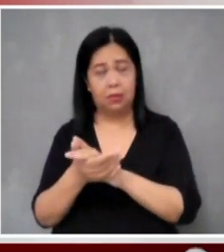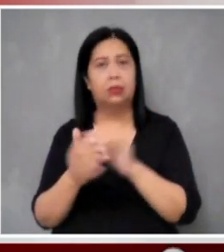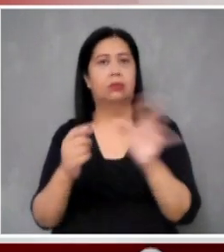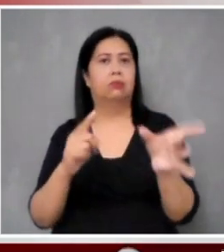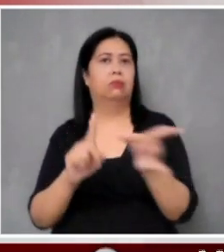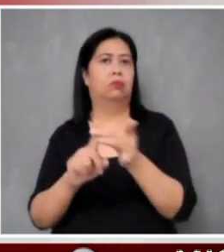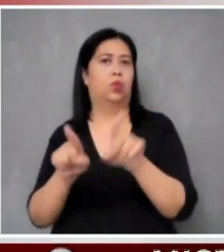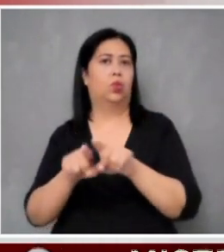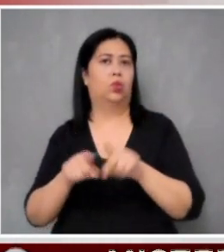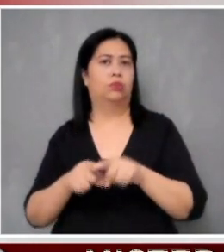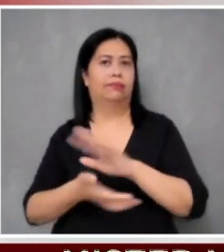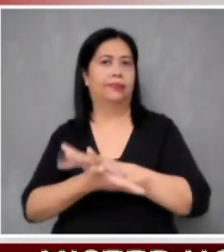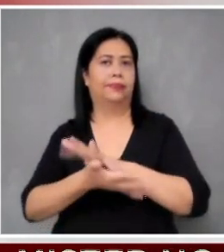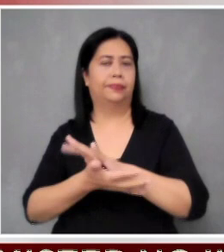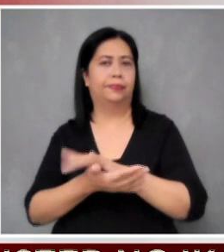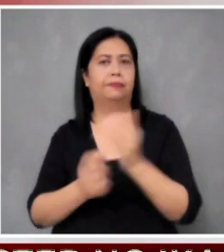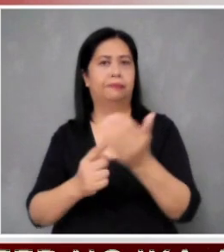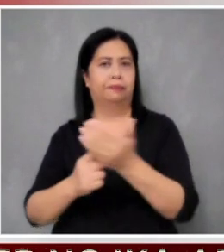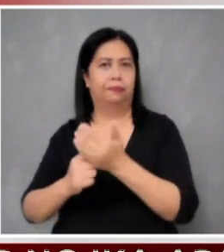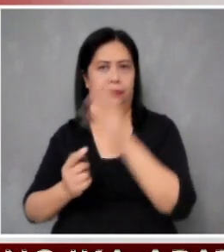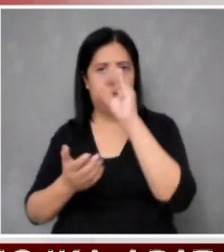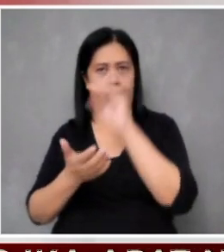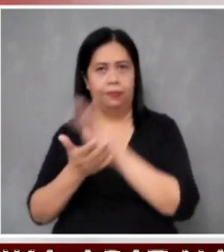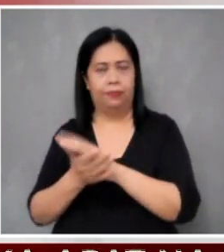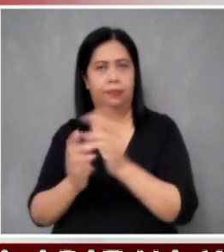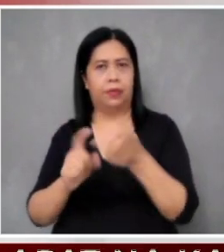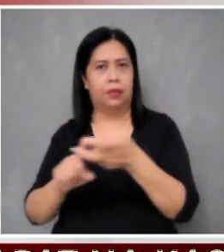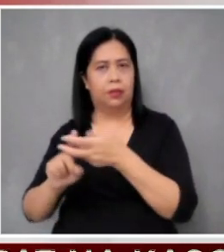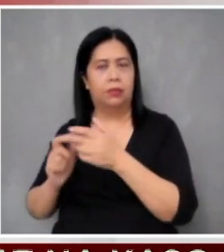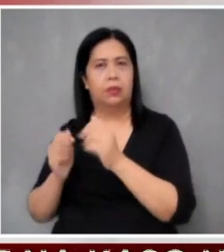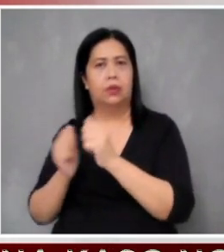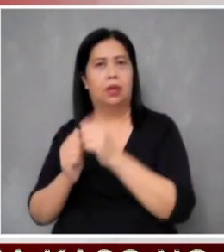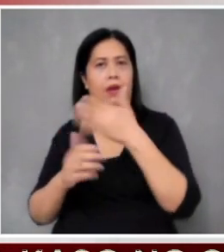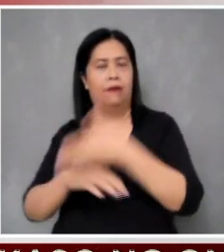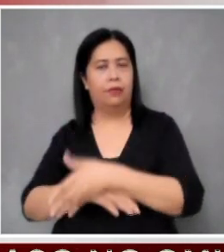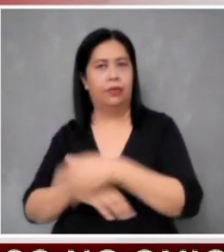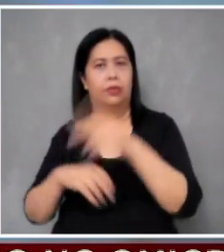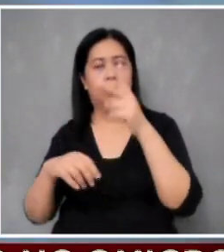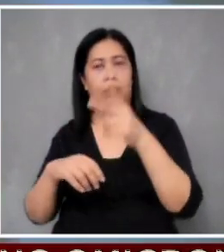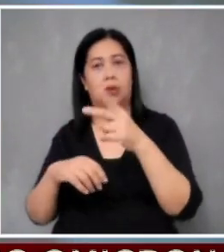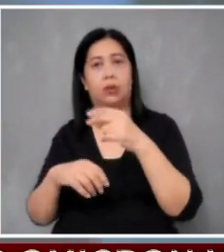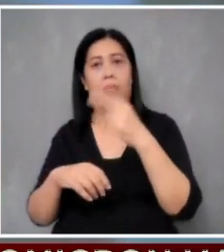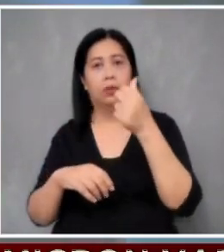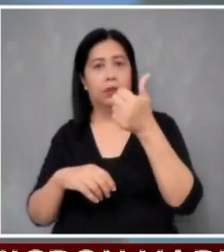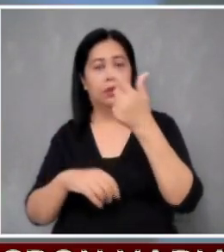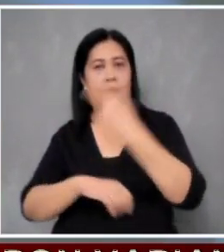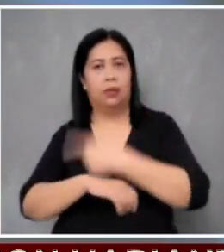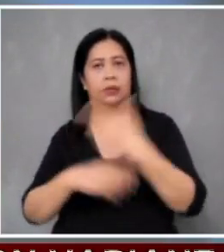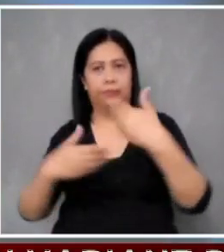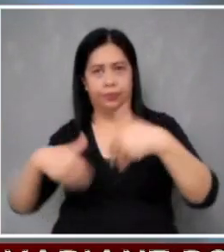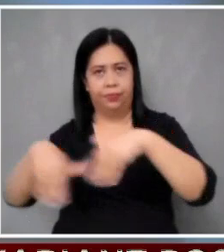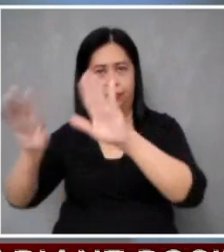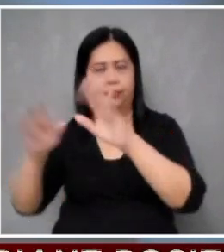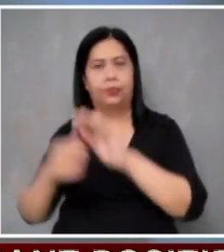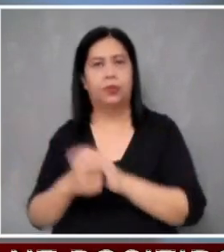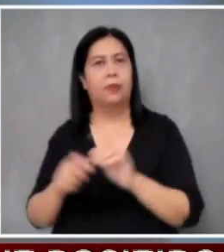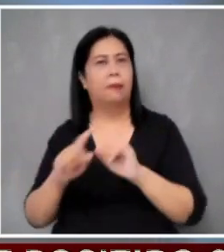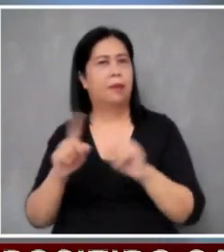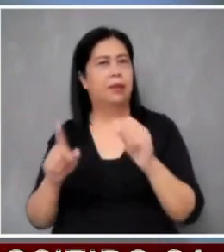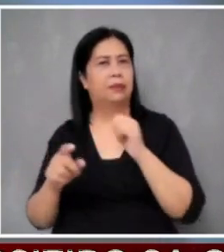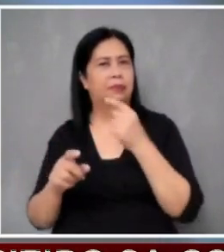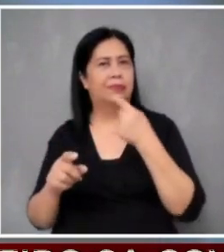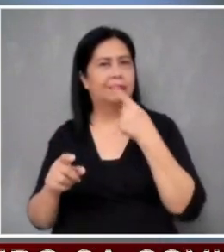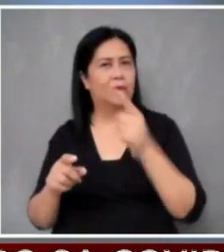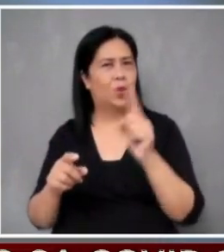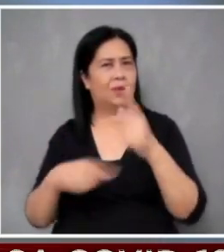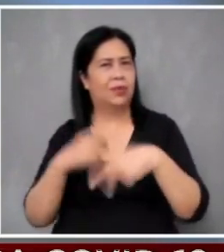COVID. Na-isolate din ang asawa at matapos ang 10 araw ay na-discharge din. Yun nga lang, hindi pa masabi kung anong variant